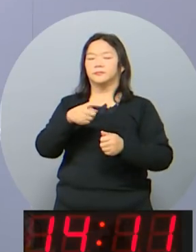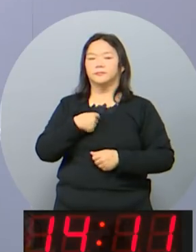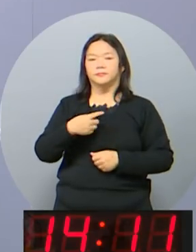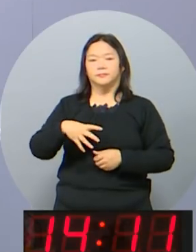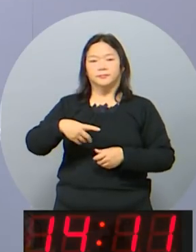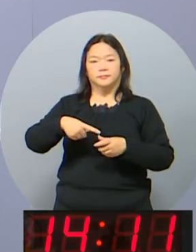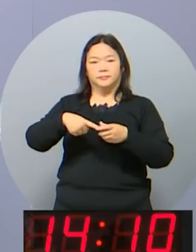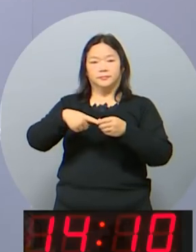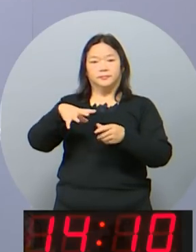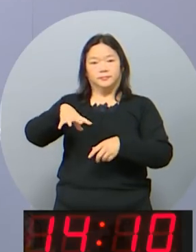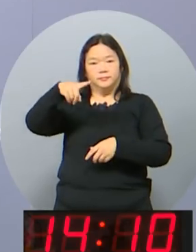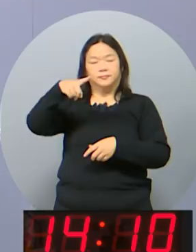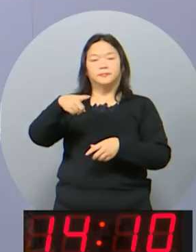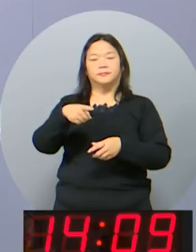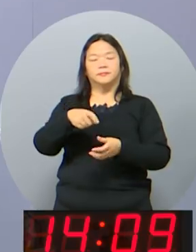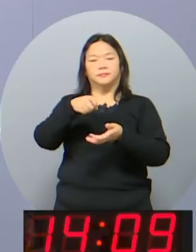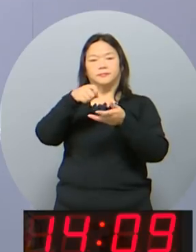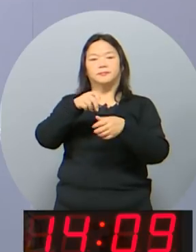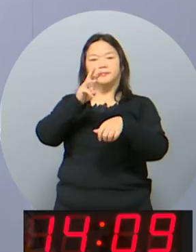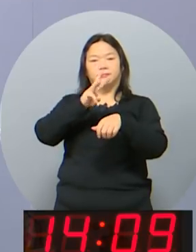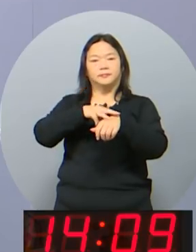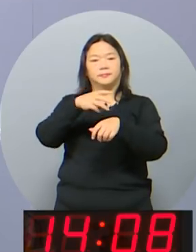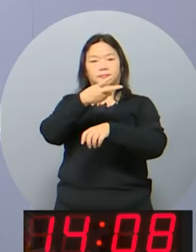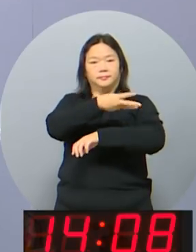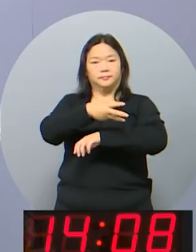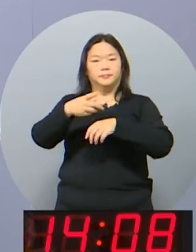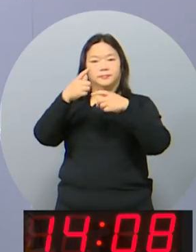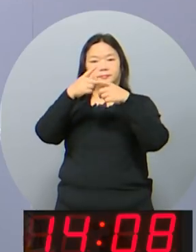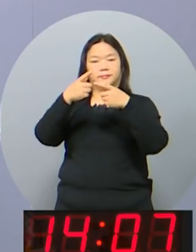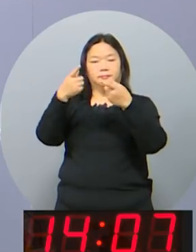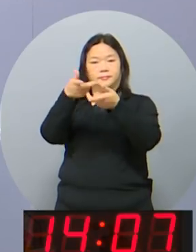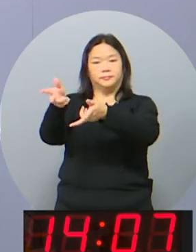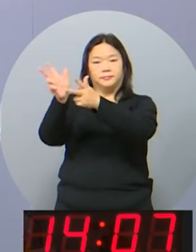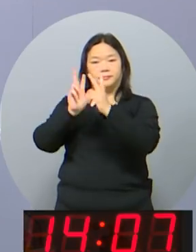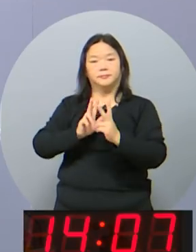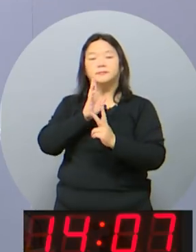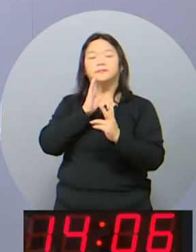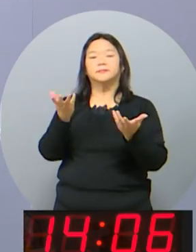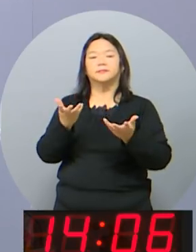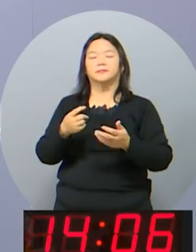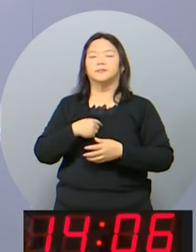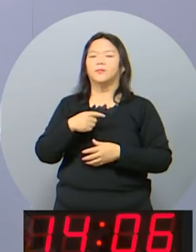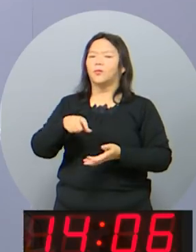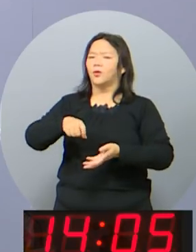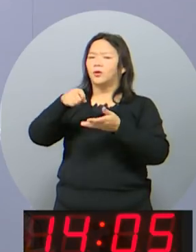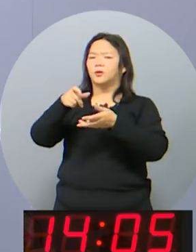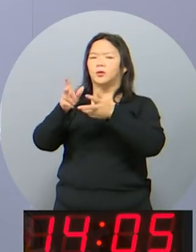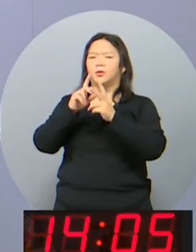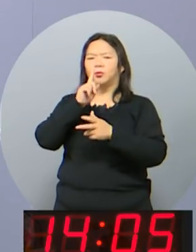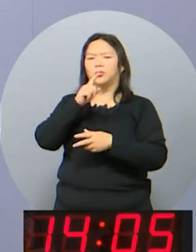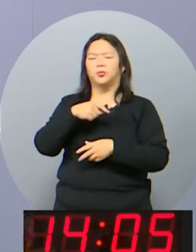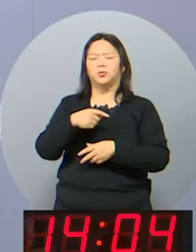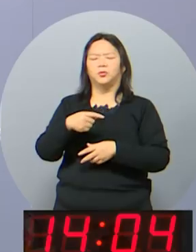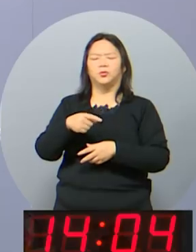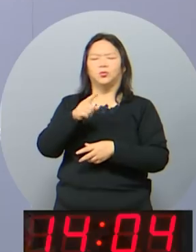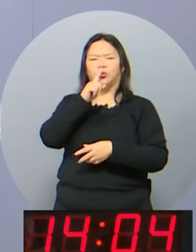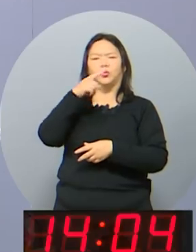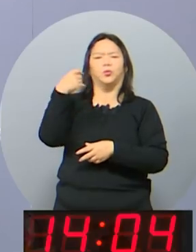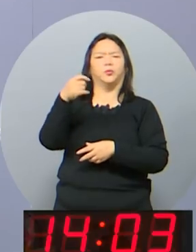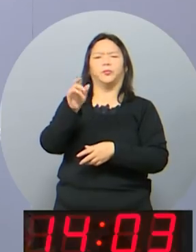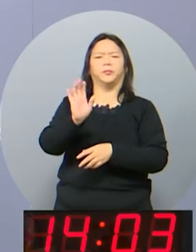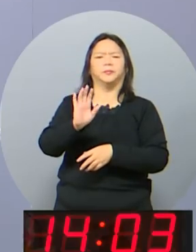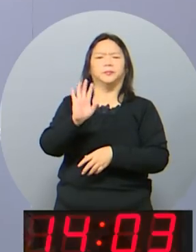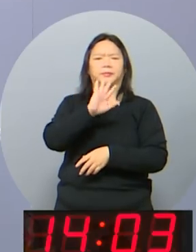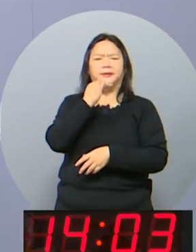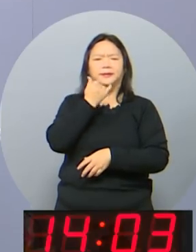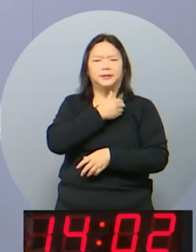案就是淡江大桥。那我在提这个案的时候，我真多人跟我破冷水，他说这是